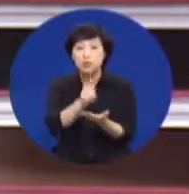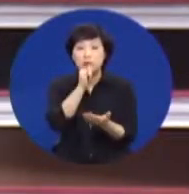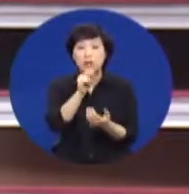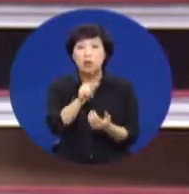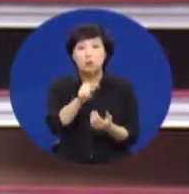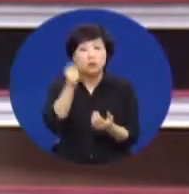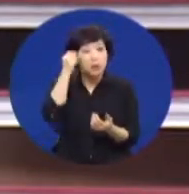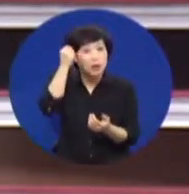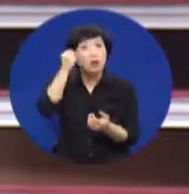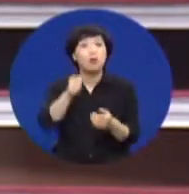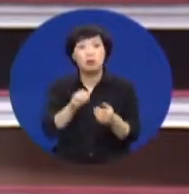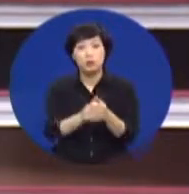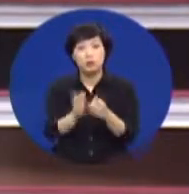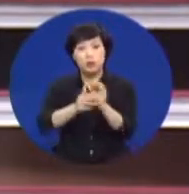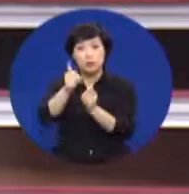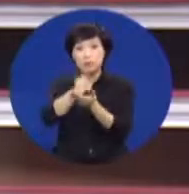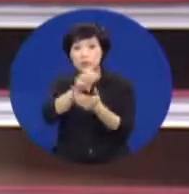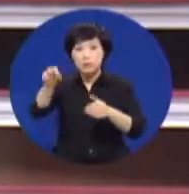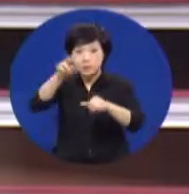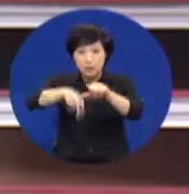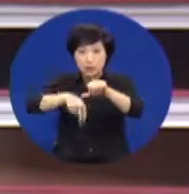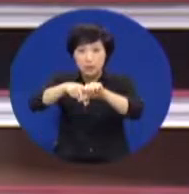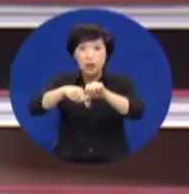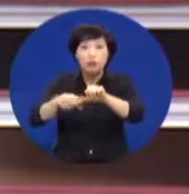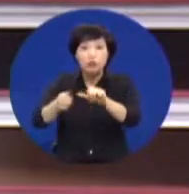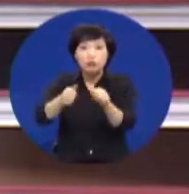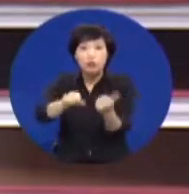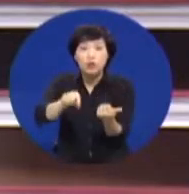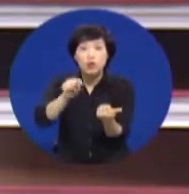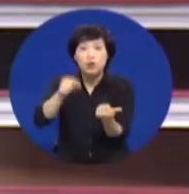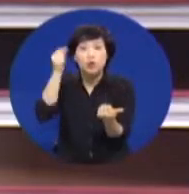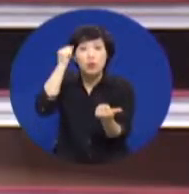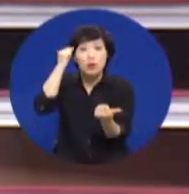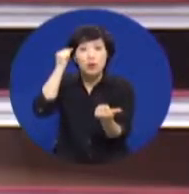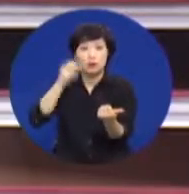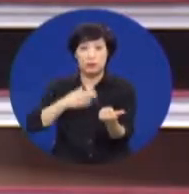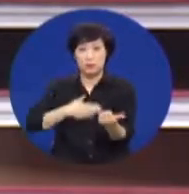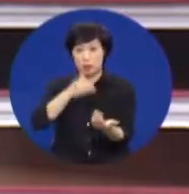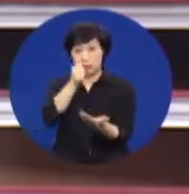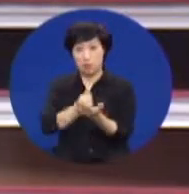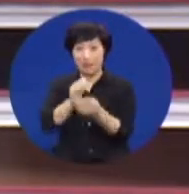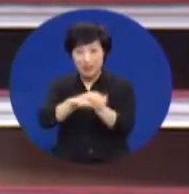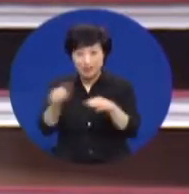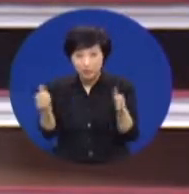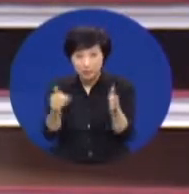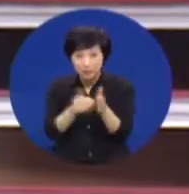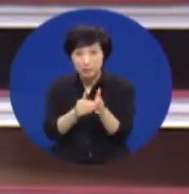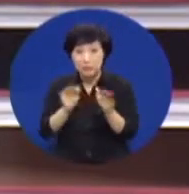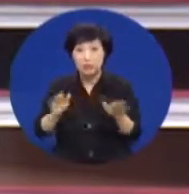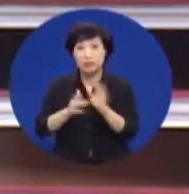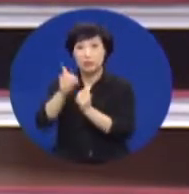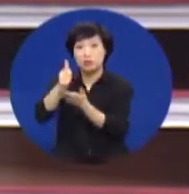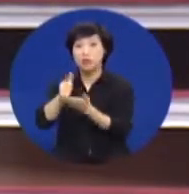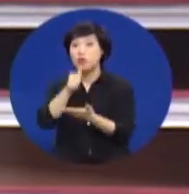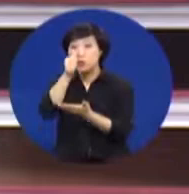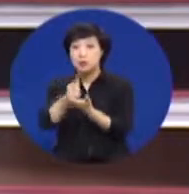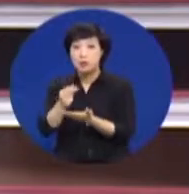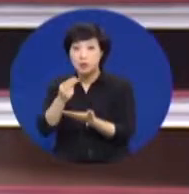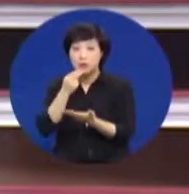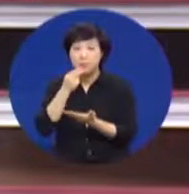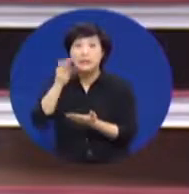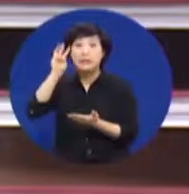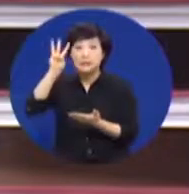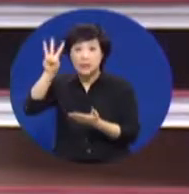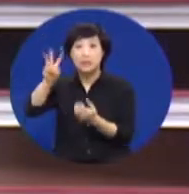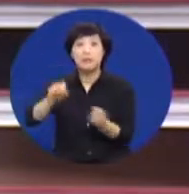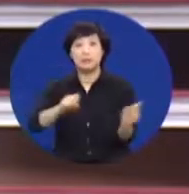죽였으니 그 죄는 우리 죄를 해결한 죄요. 예수는 죄가 없으니 3일